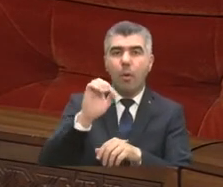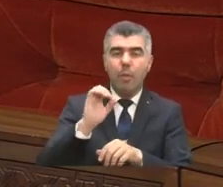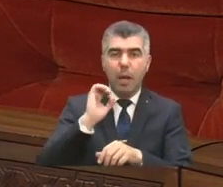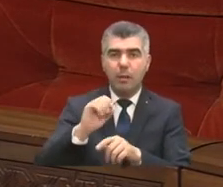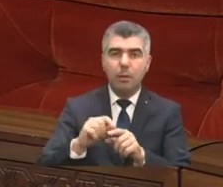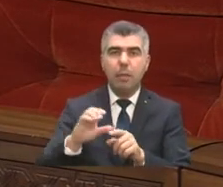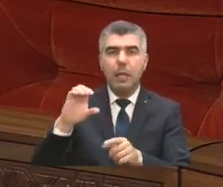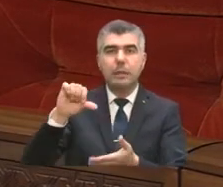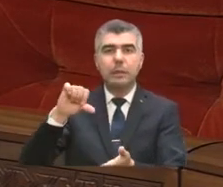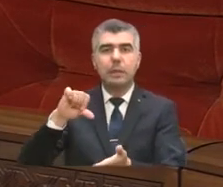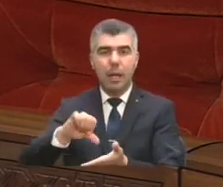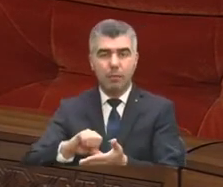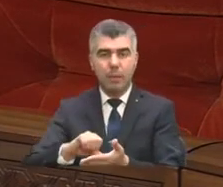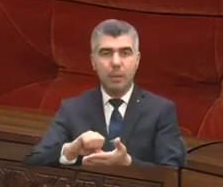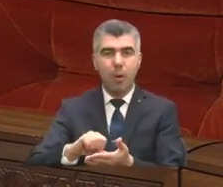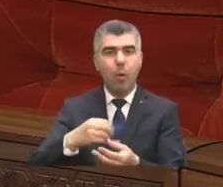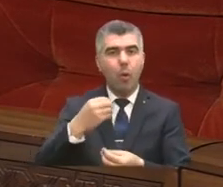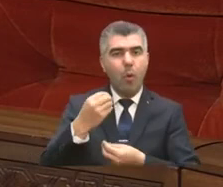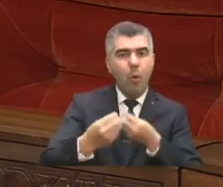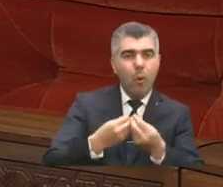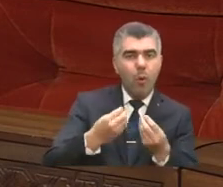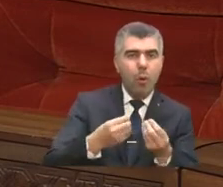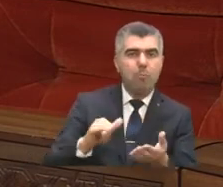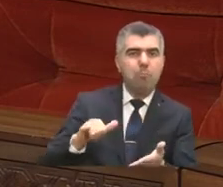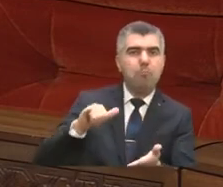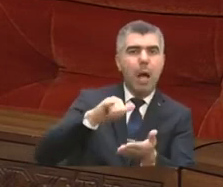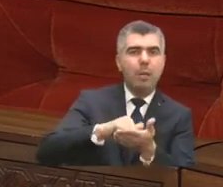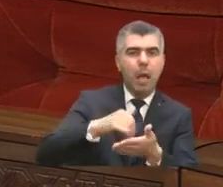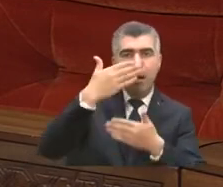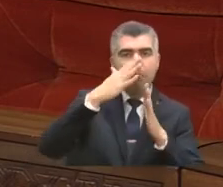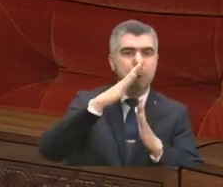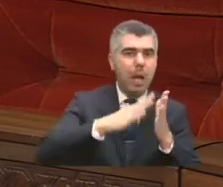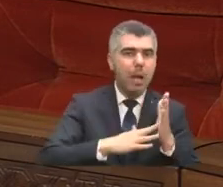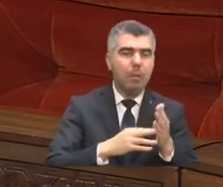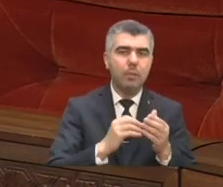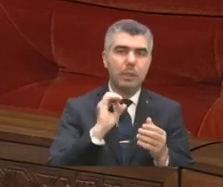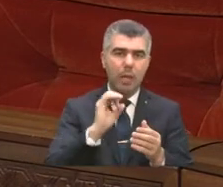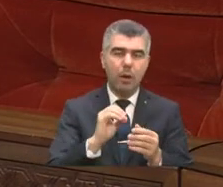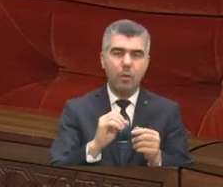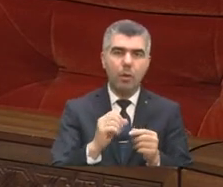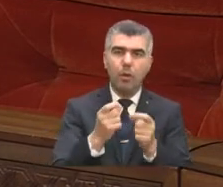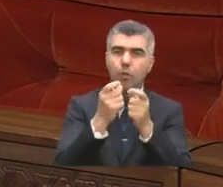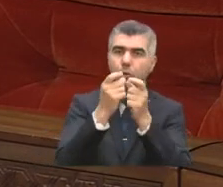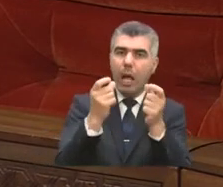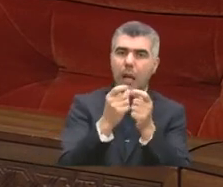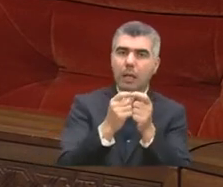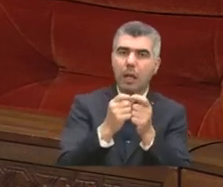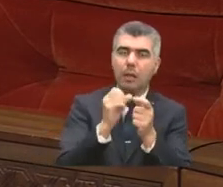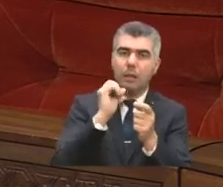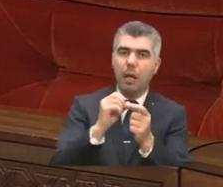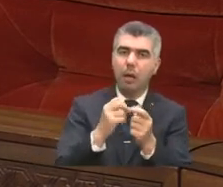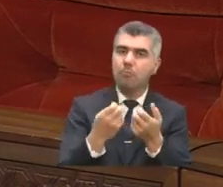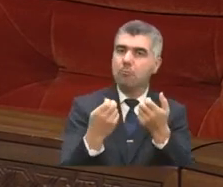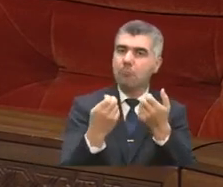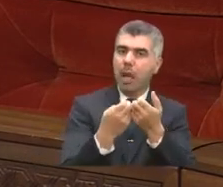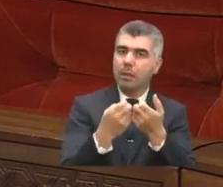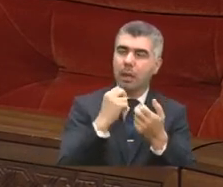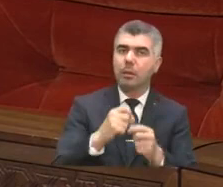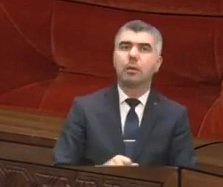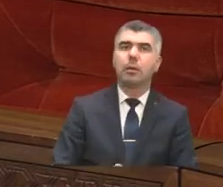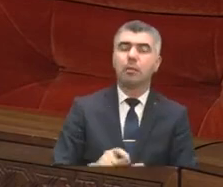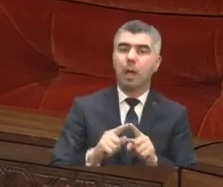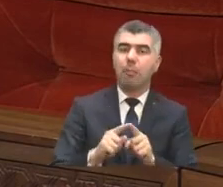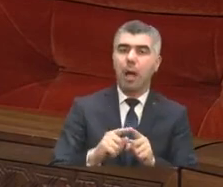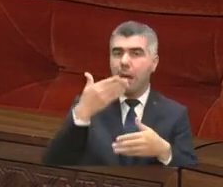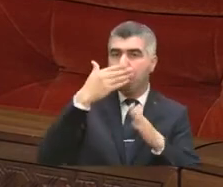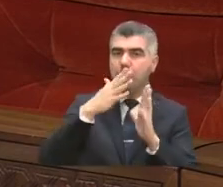ديال الدار البيضاء وأيضا مطارات وطنية أخرى، وذلك من خلال رحلات الشركة الجوية الوطنية مثل ما هو الحال للخطوط